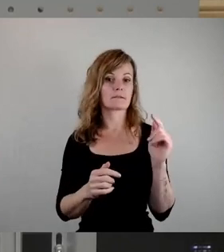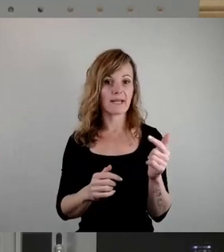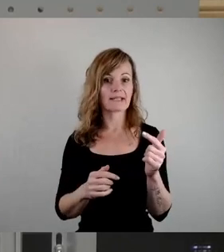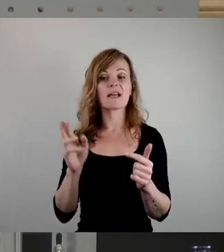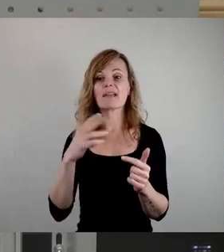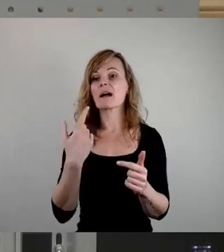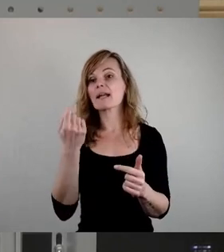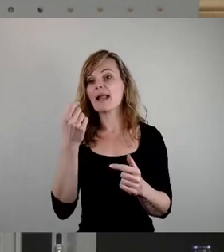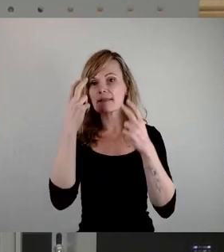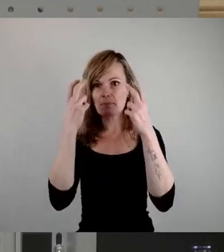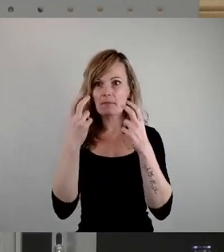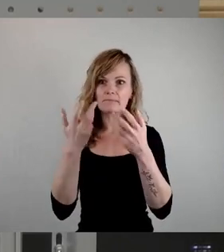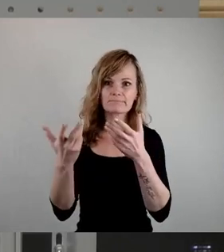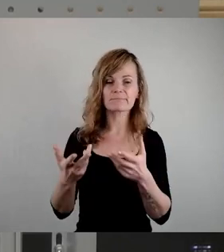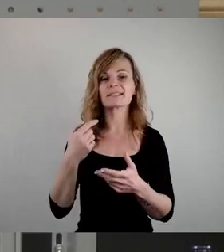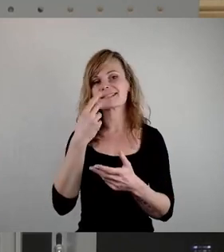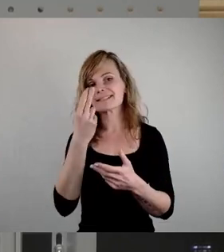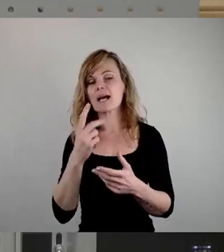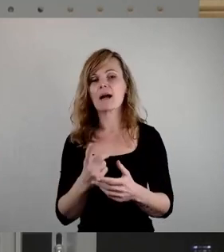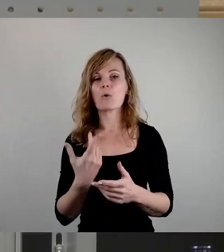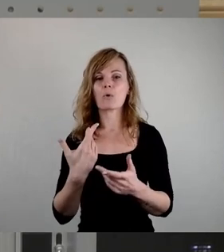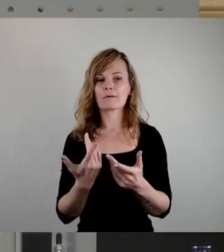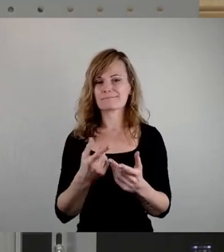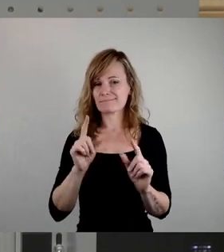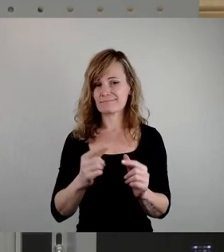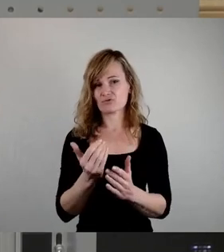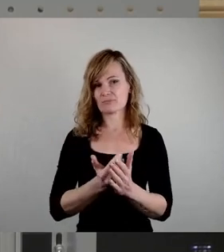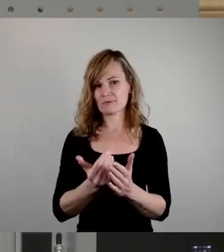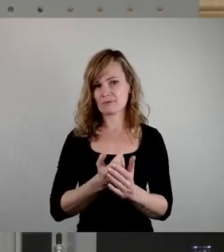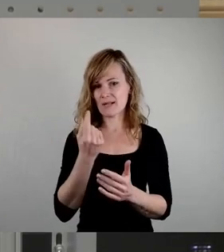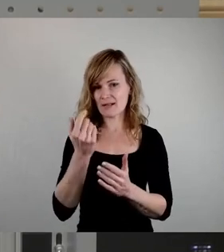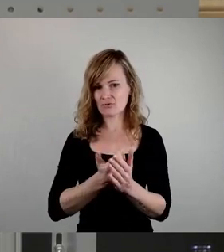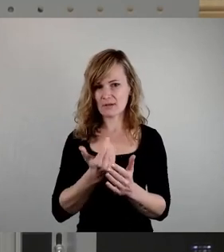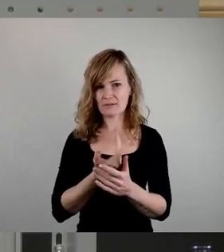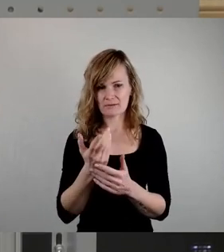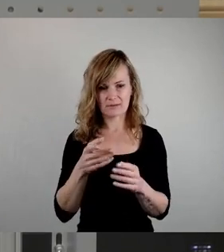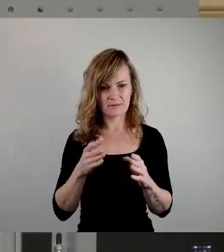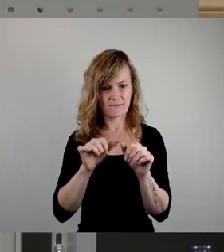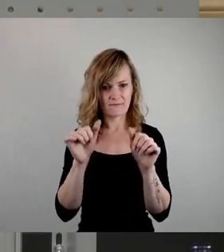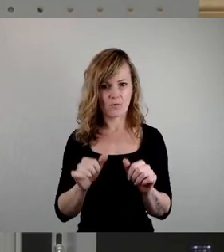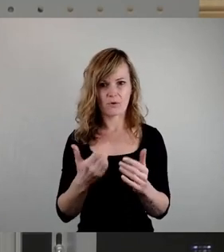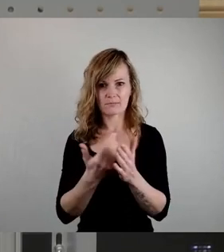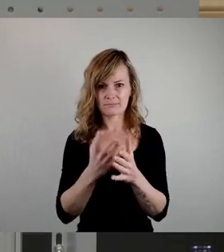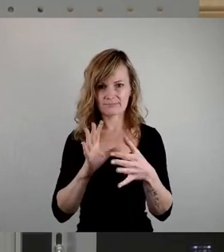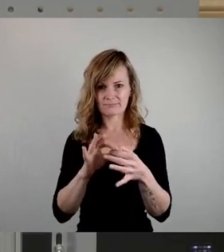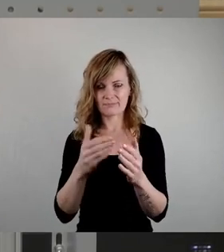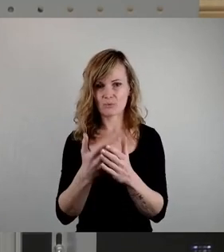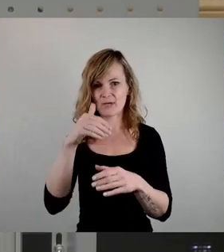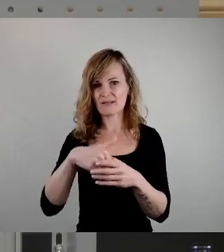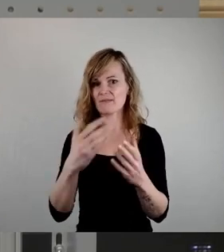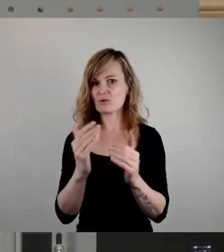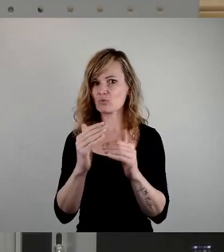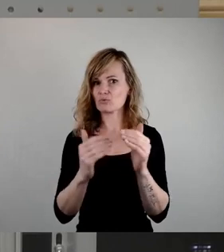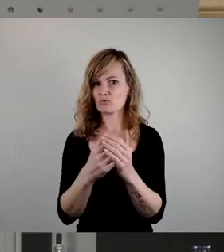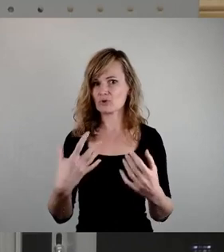wollen, es ist auch die effizienteste, geldeffizienteste Art und Weise, Infrastruktur zu schaffen, weil